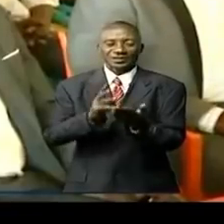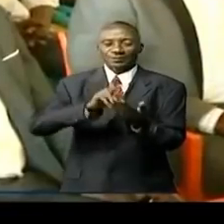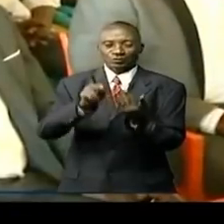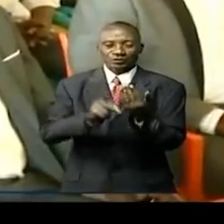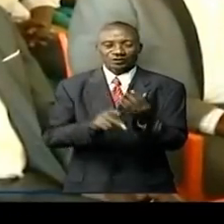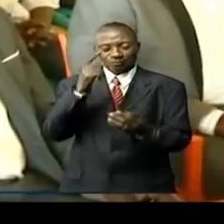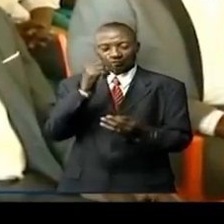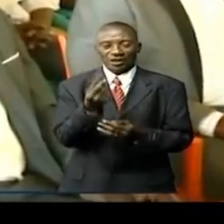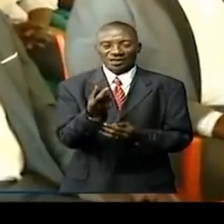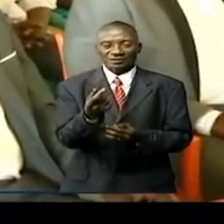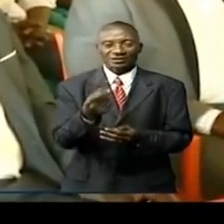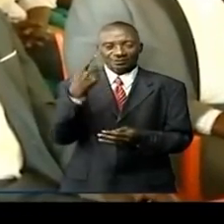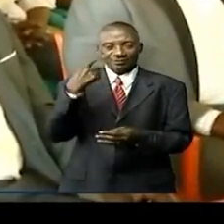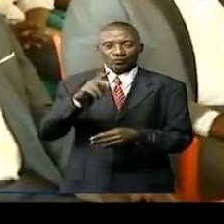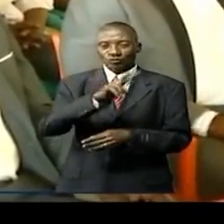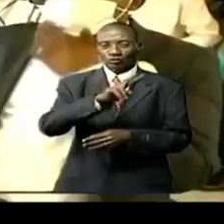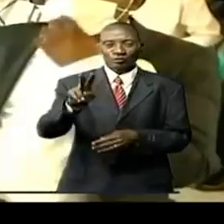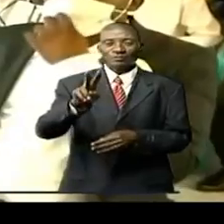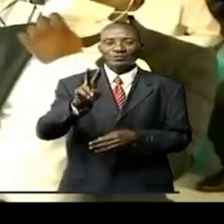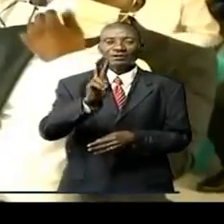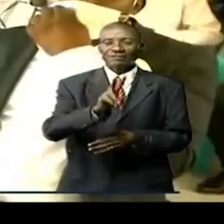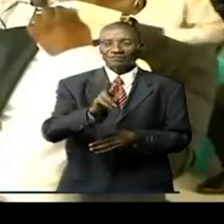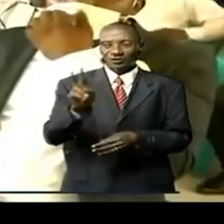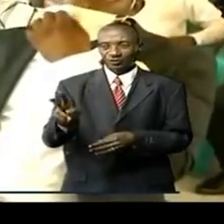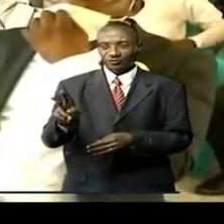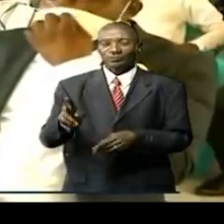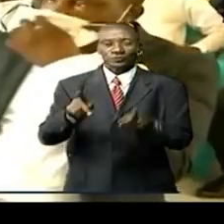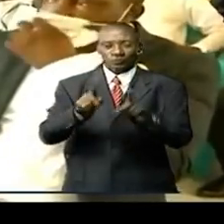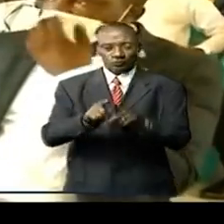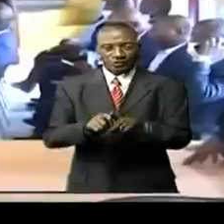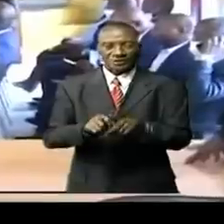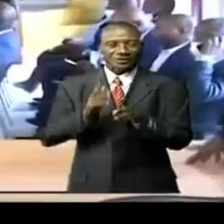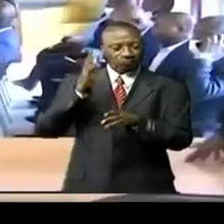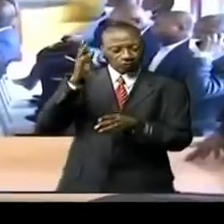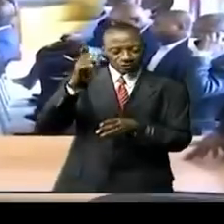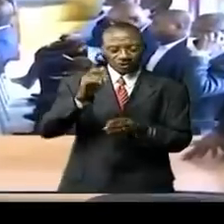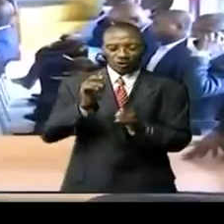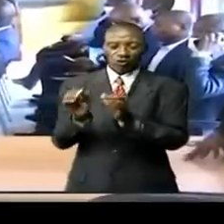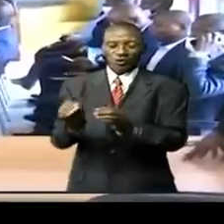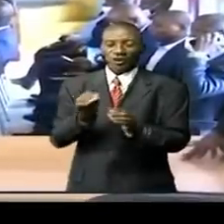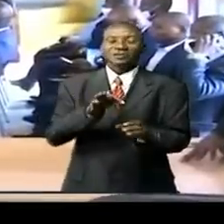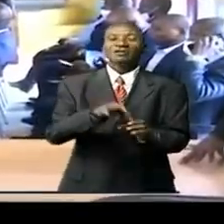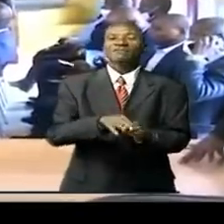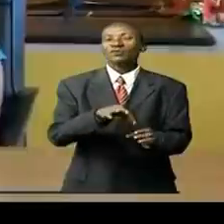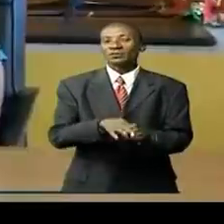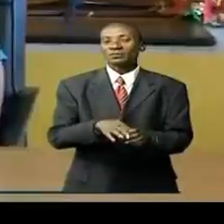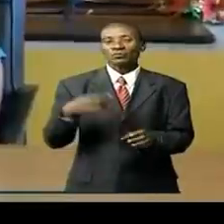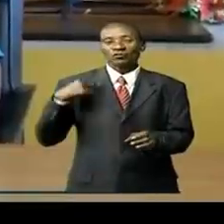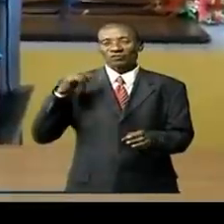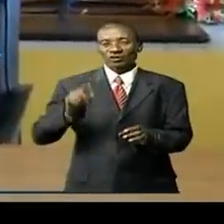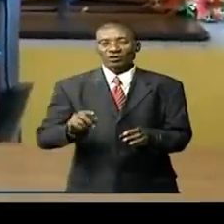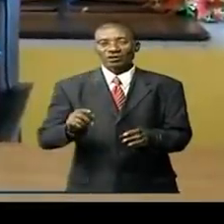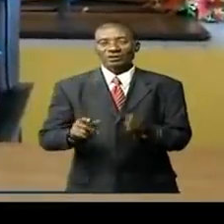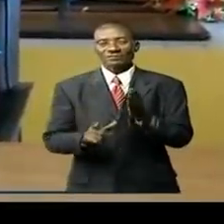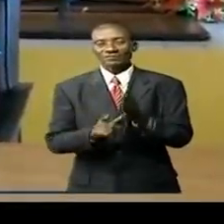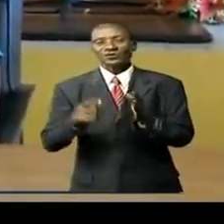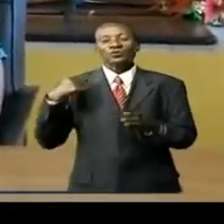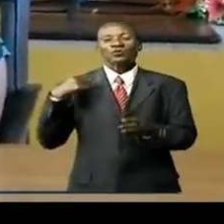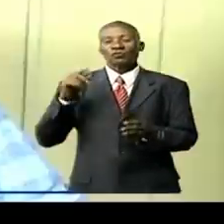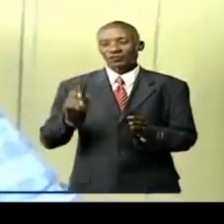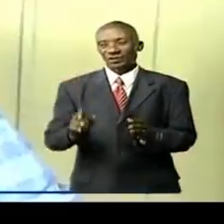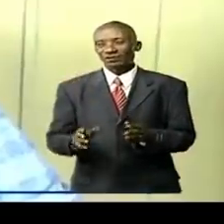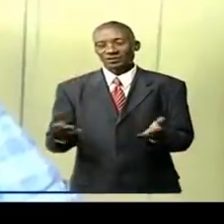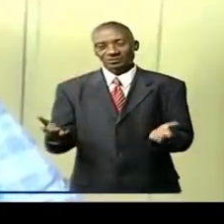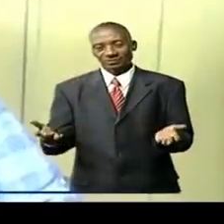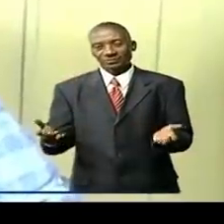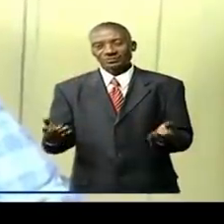d'organisation des élections de gouverneurs et vice-gouverneurs en ayant 30 jours après la déchéance n'a pas été respecté et la province du Maniema a